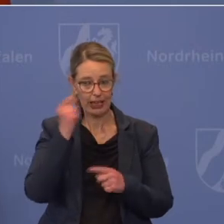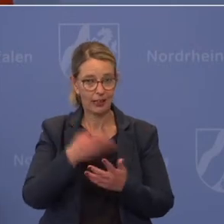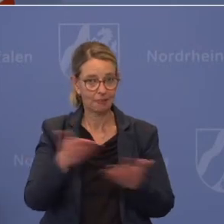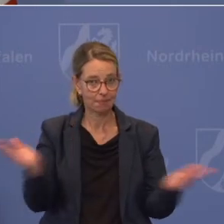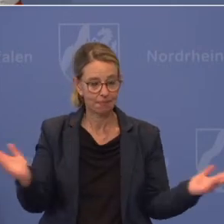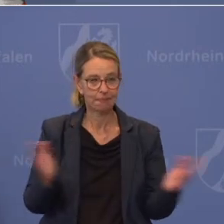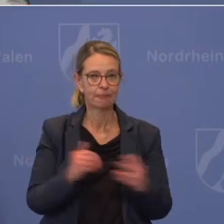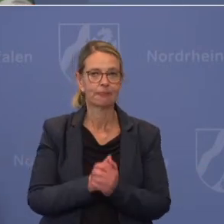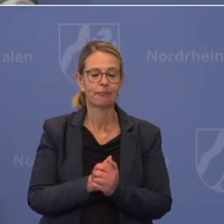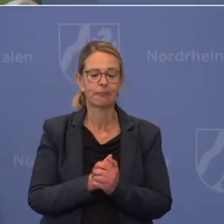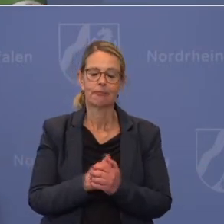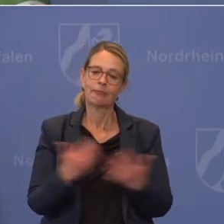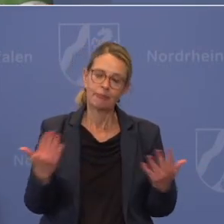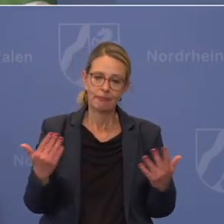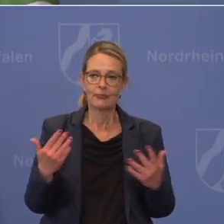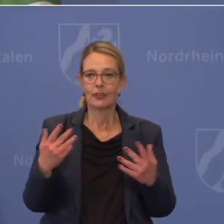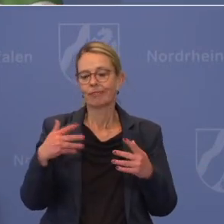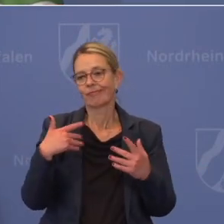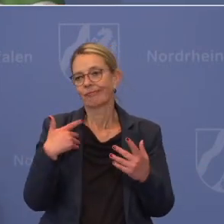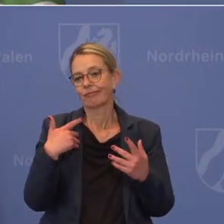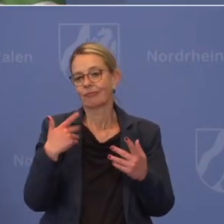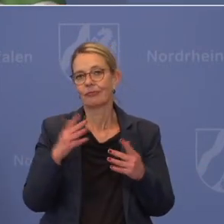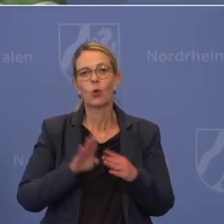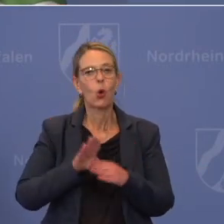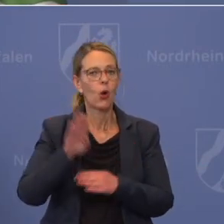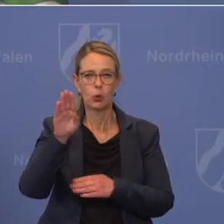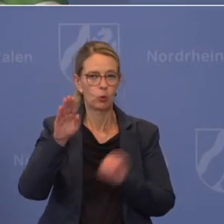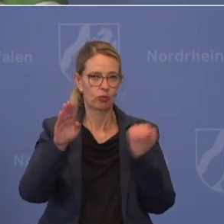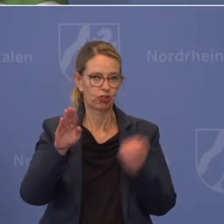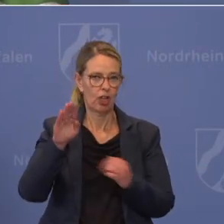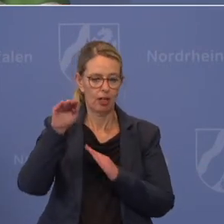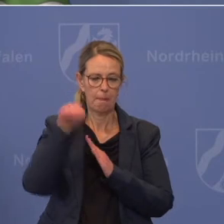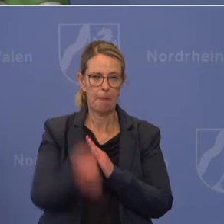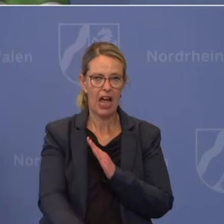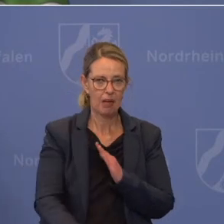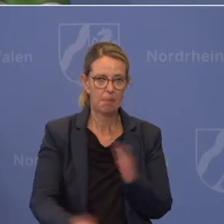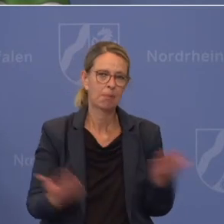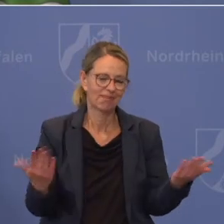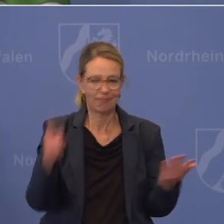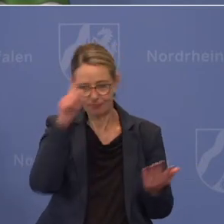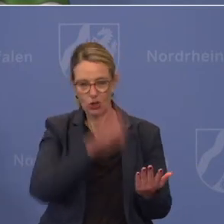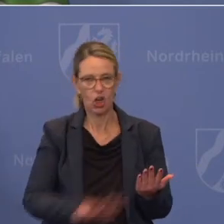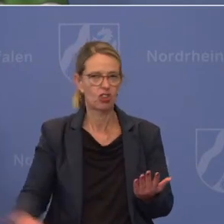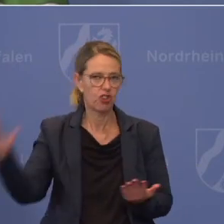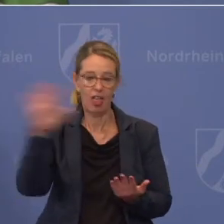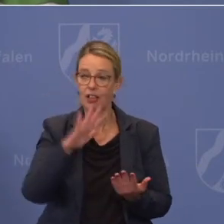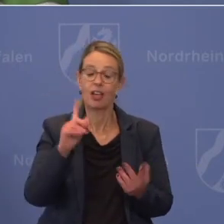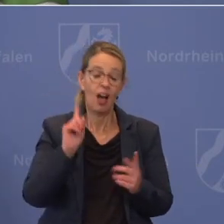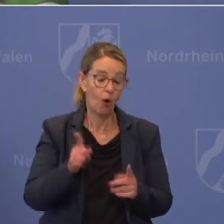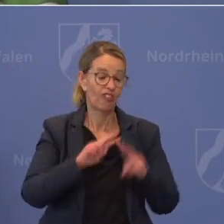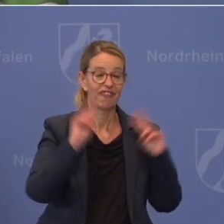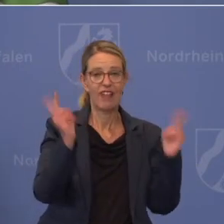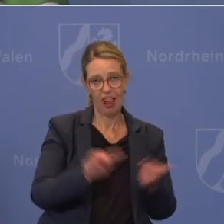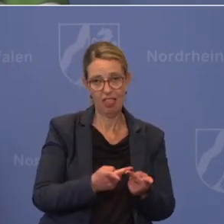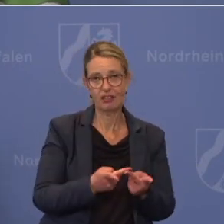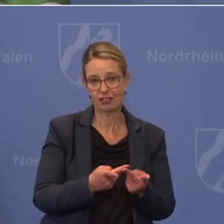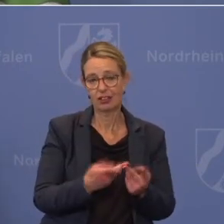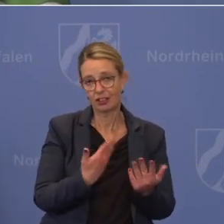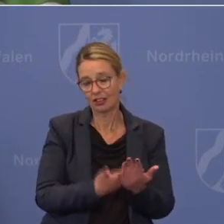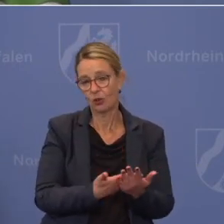der beispiellose Einbruch der Konjunktur in Deutschland weltweit erfordert